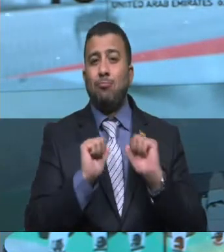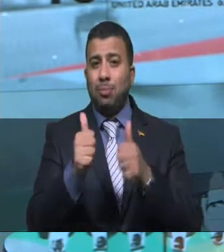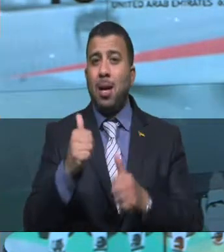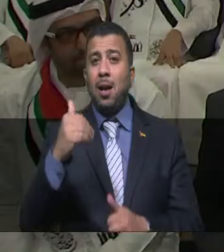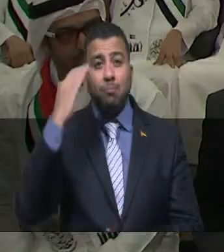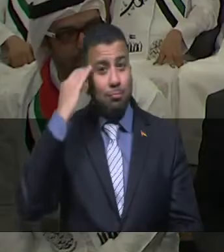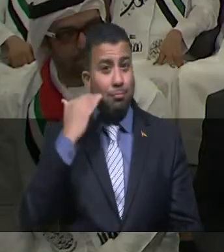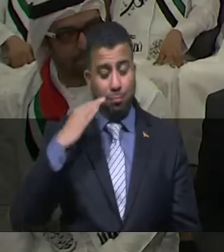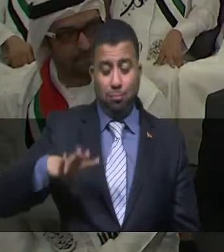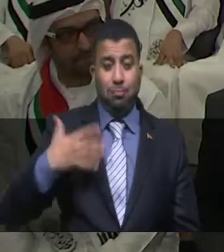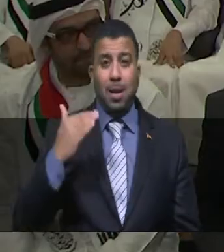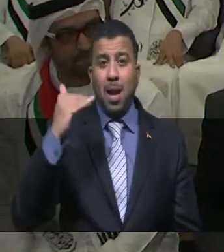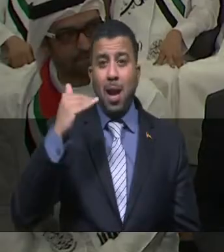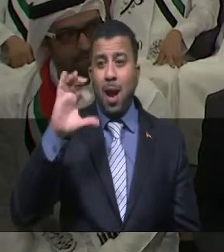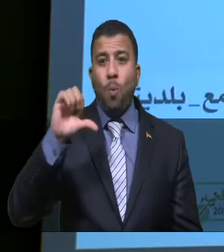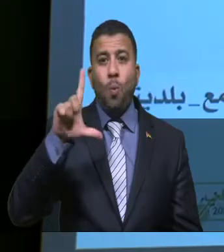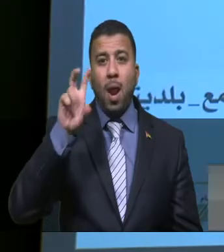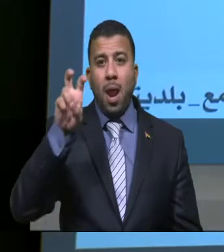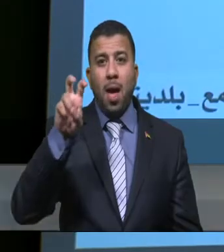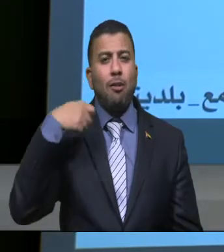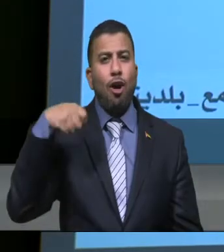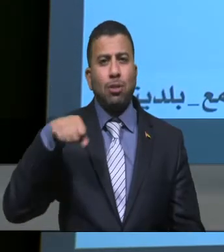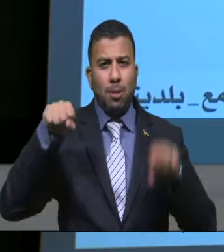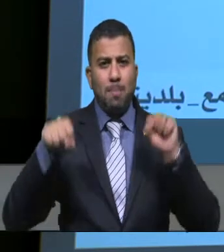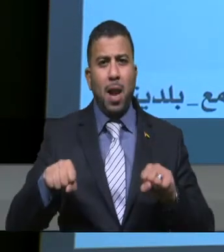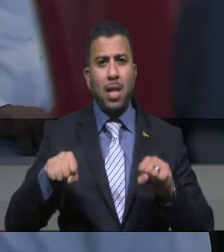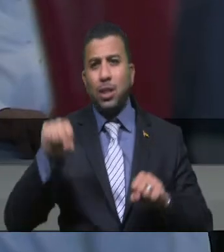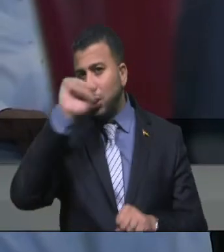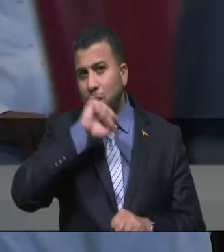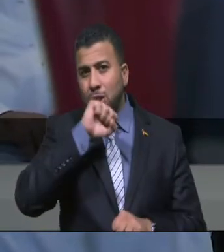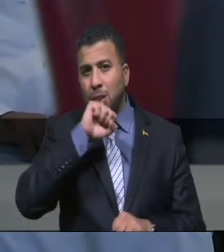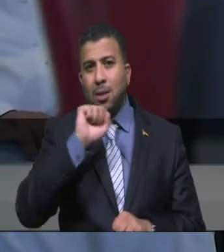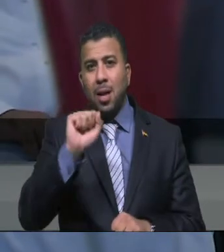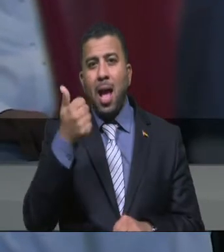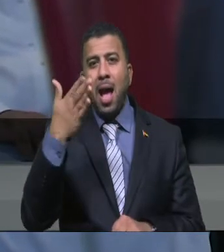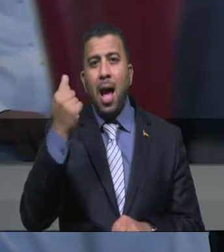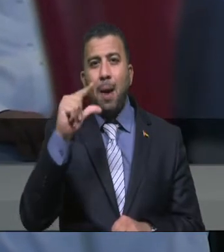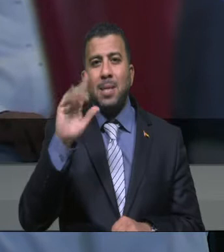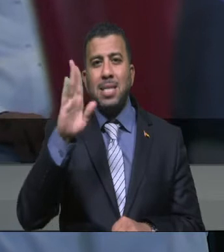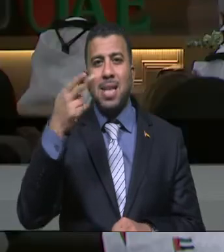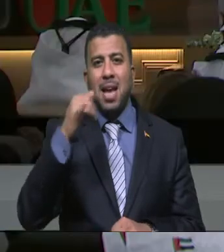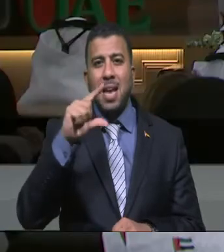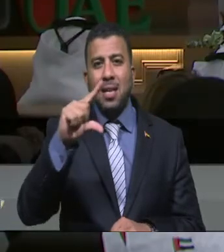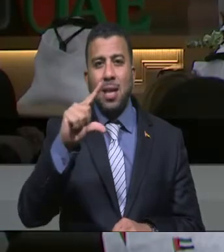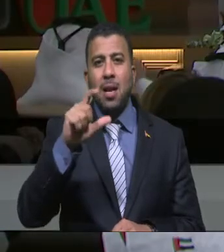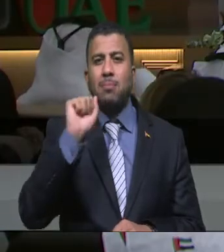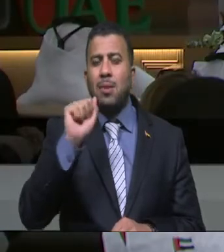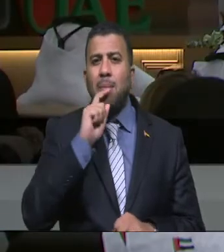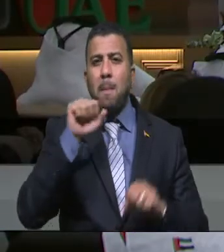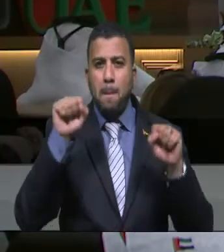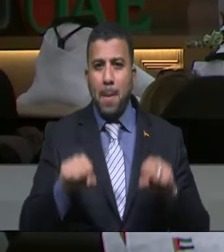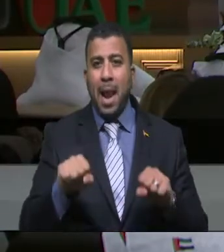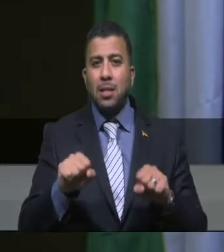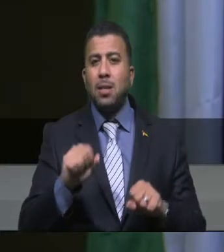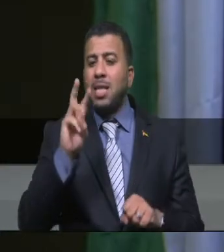سعادة خول الملا رئيس المجلس الاستشاري لإمارة الشارقة وسعادة أحمد سعيد الجروان أمين عام